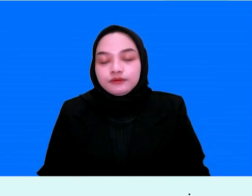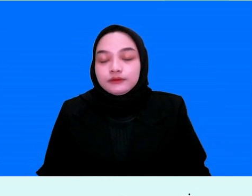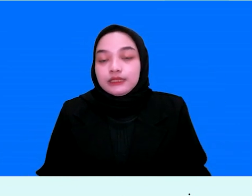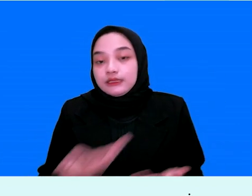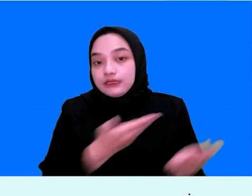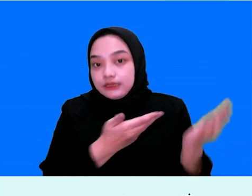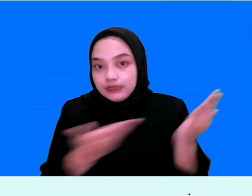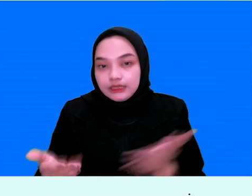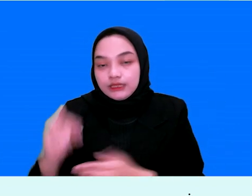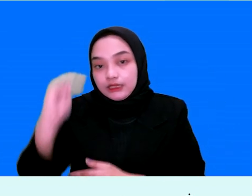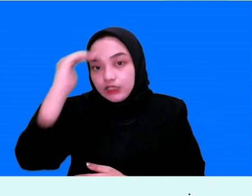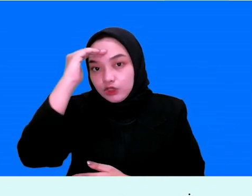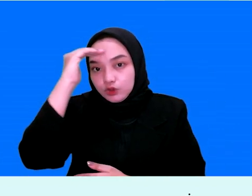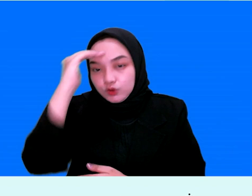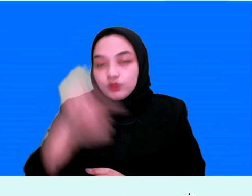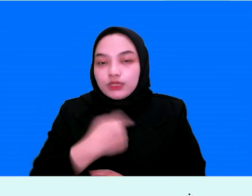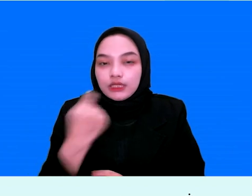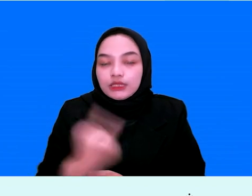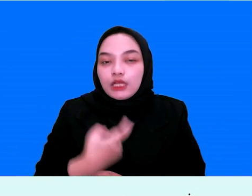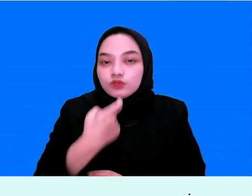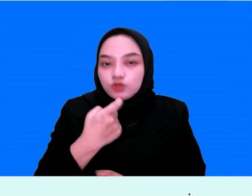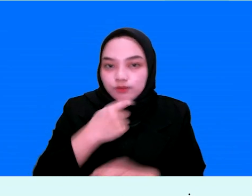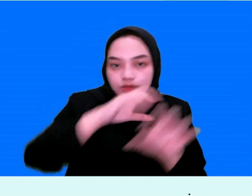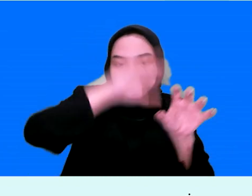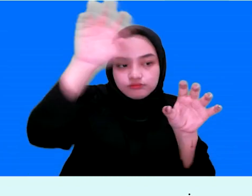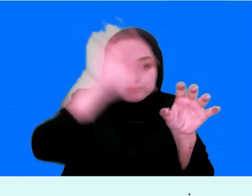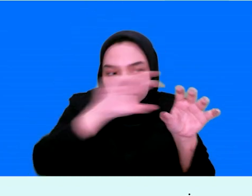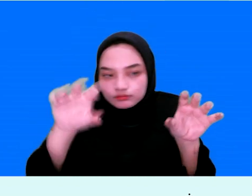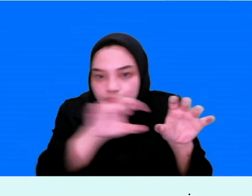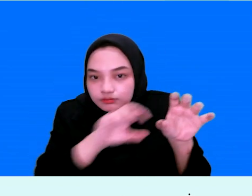adalah isu-isu yang telah kami coba